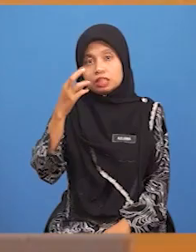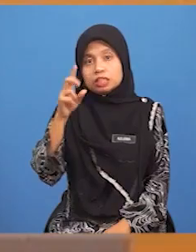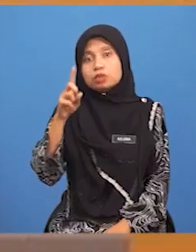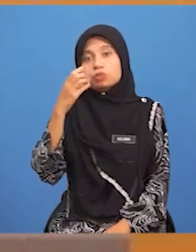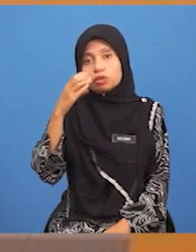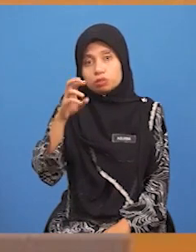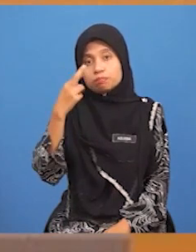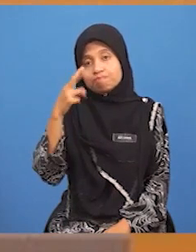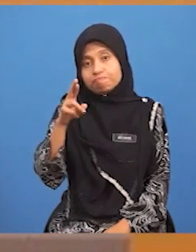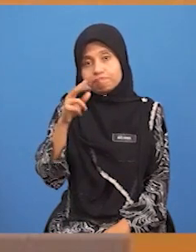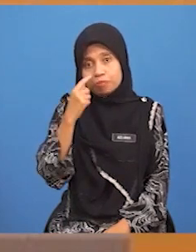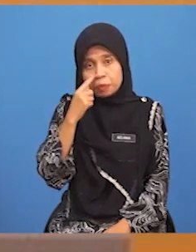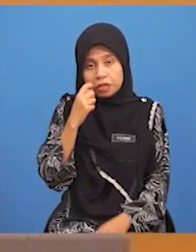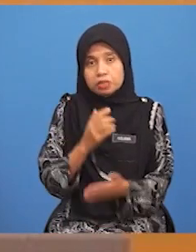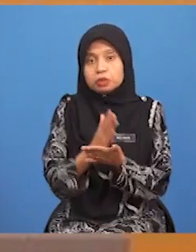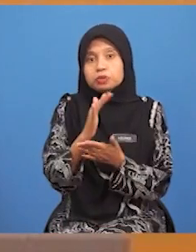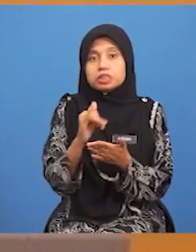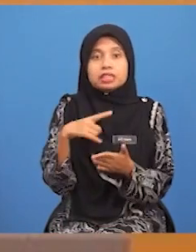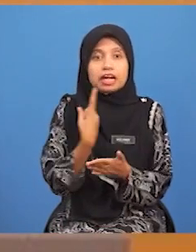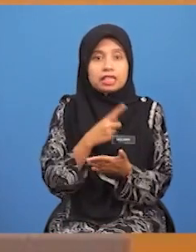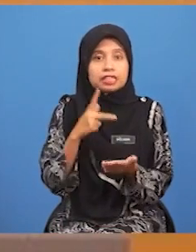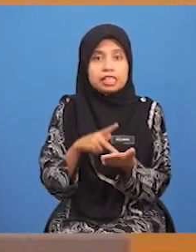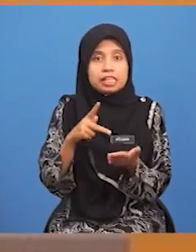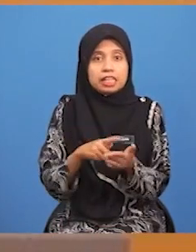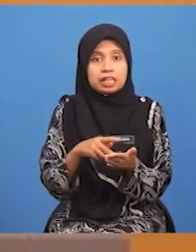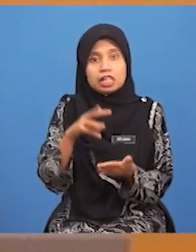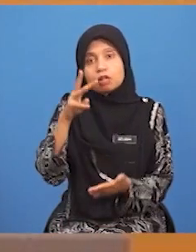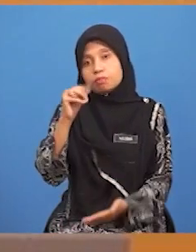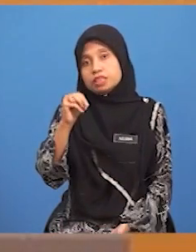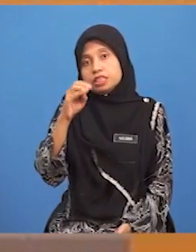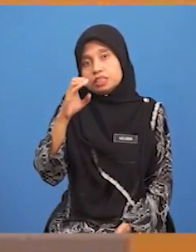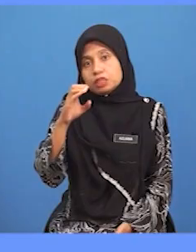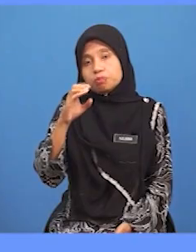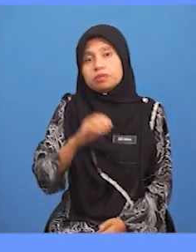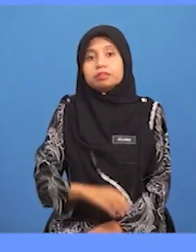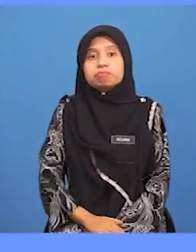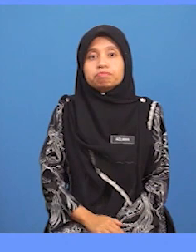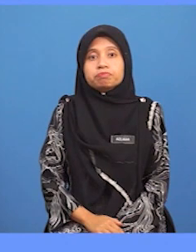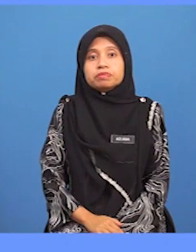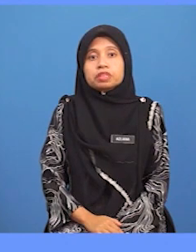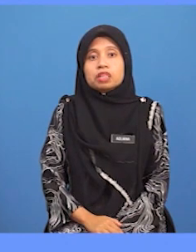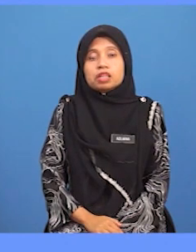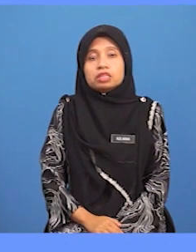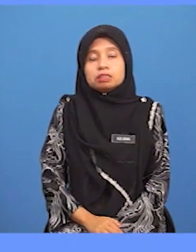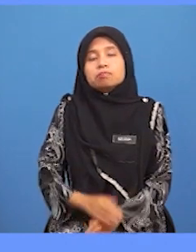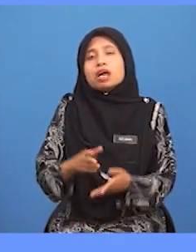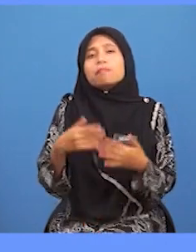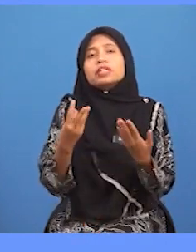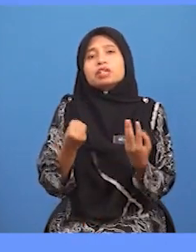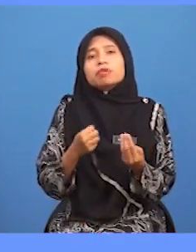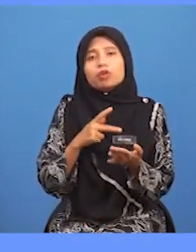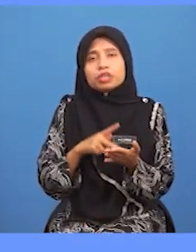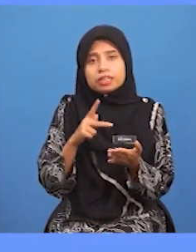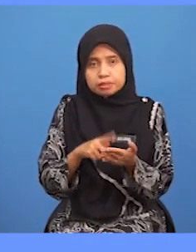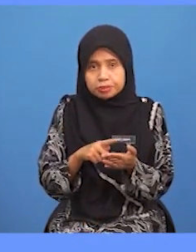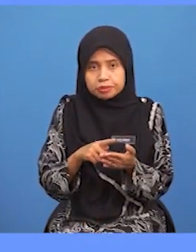RM100,000. Seterusnya, mari kita kira margin caruman seunit. Rumus untuk mengira margin